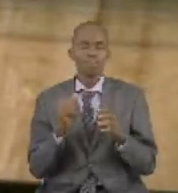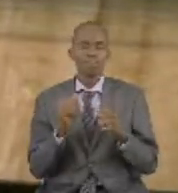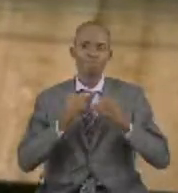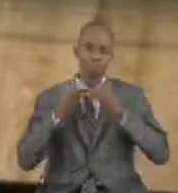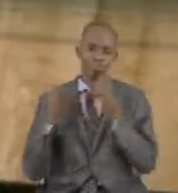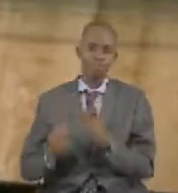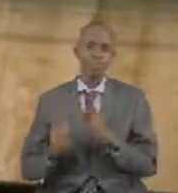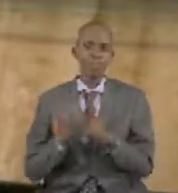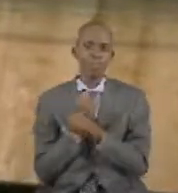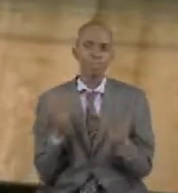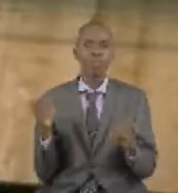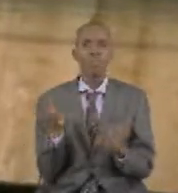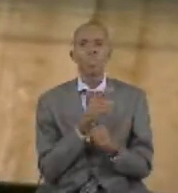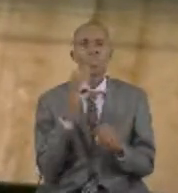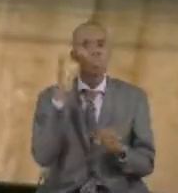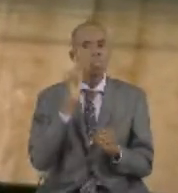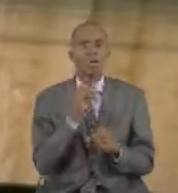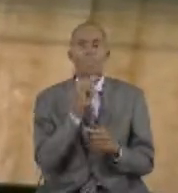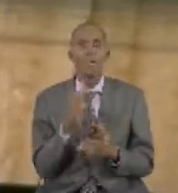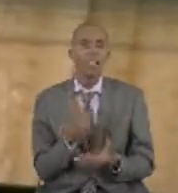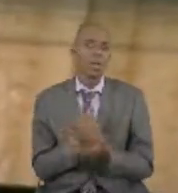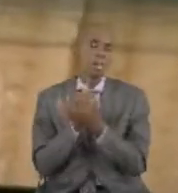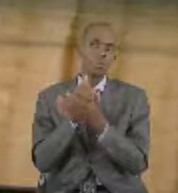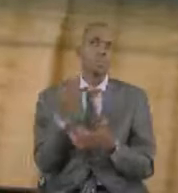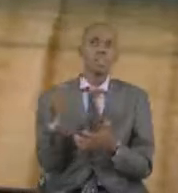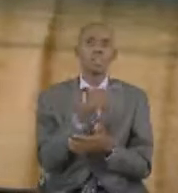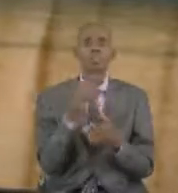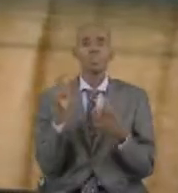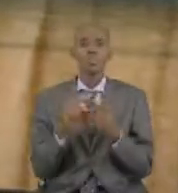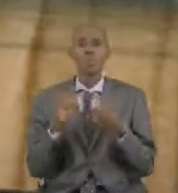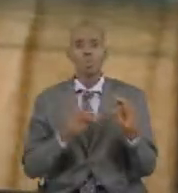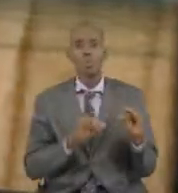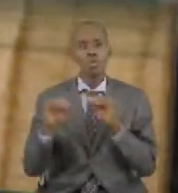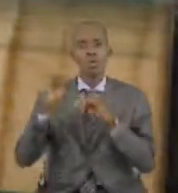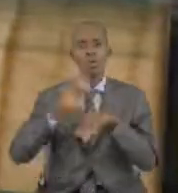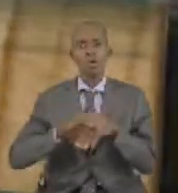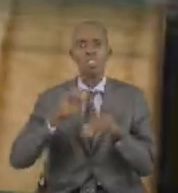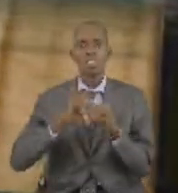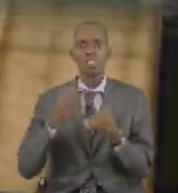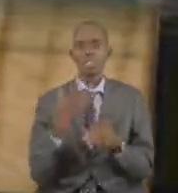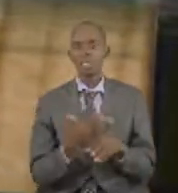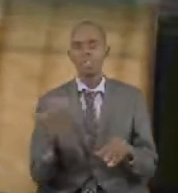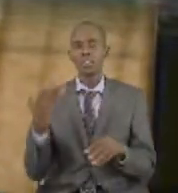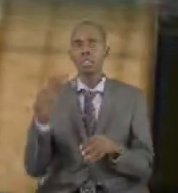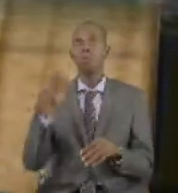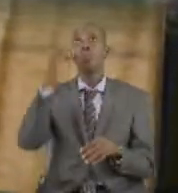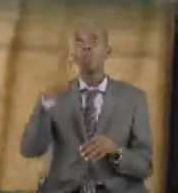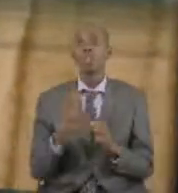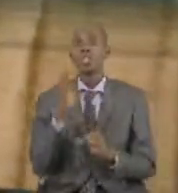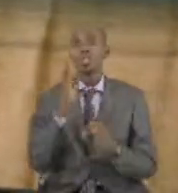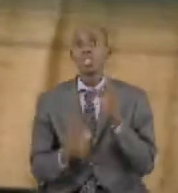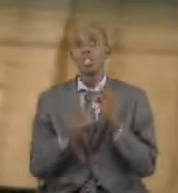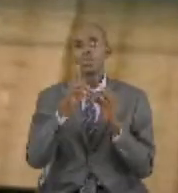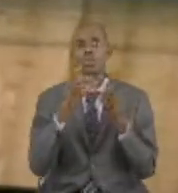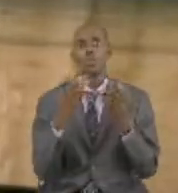fortifiera pas. Cela ne les fortifiera pas. Cela ne les équipera pas. Cela ne les aidera pas à avancer dans les choses de Dieu. Si vous voulez